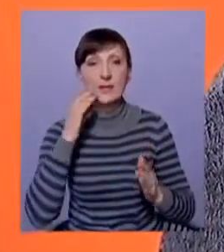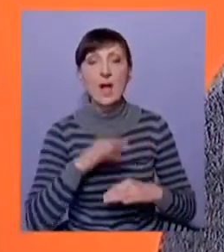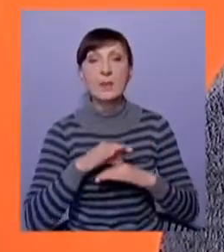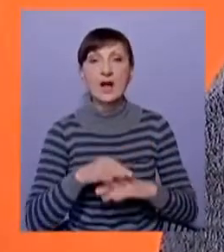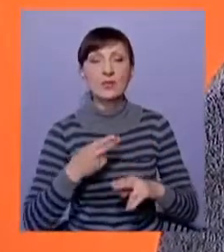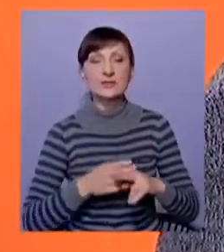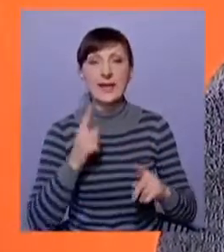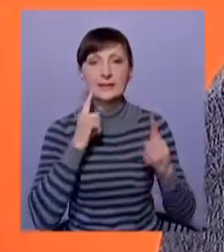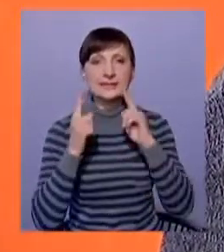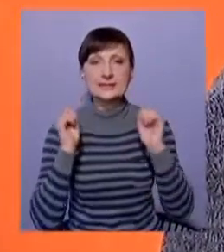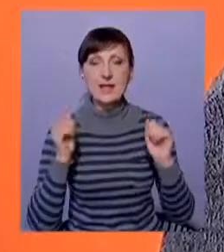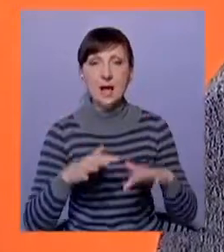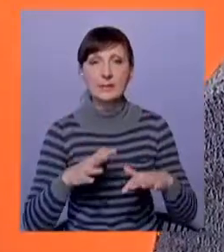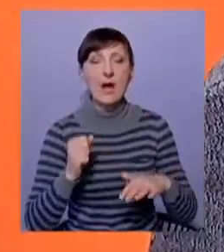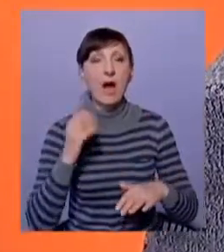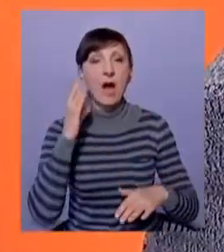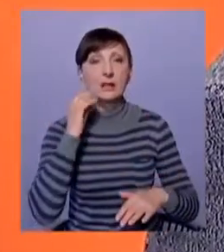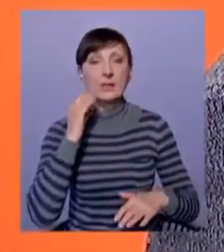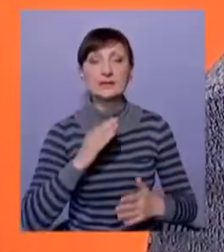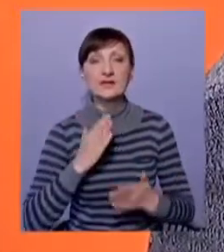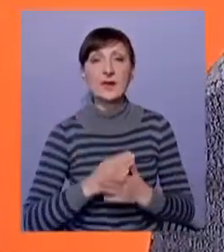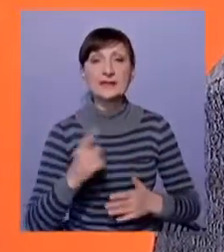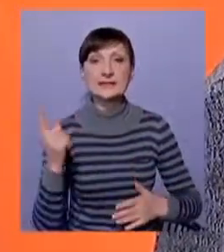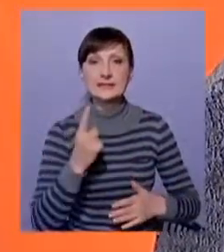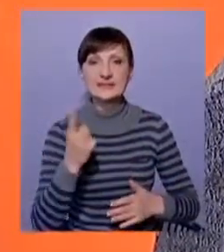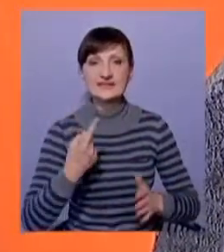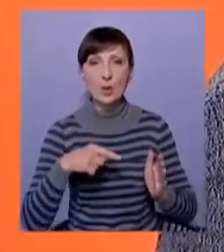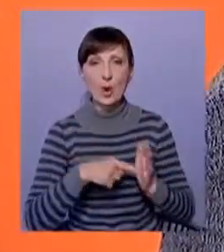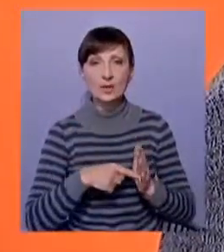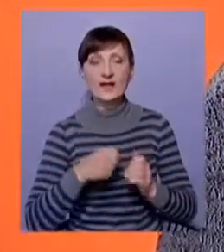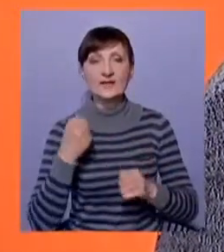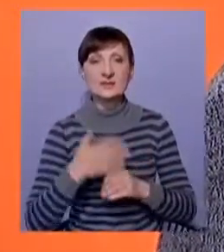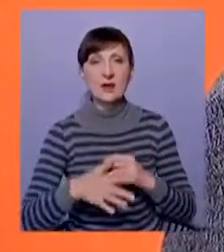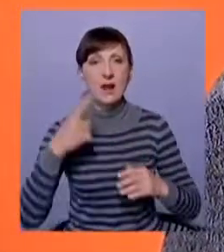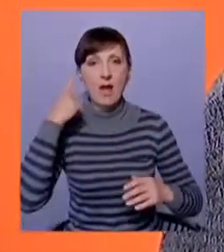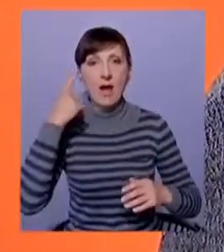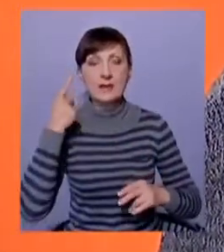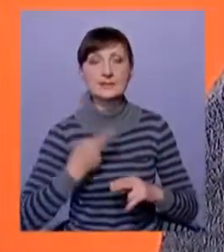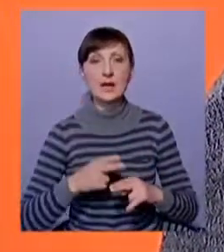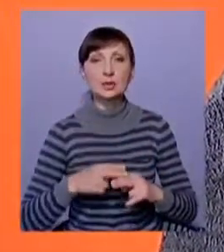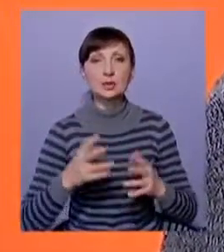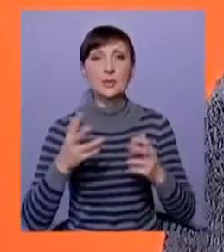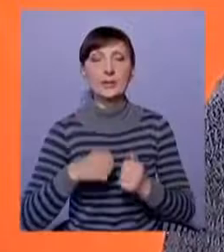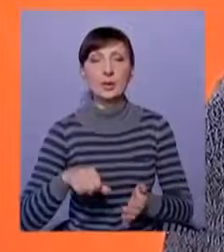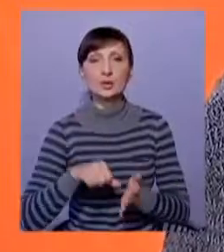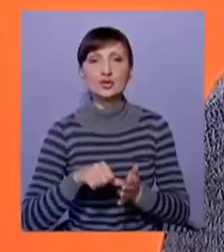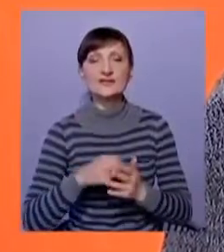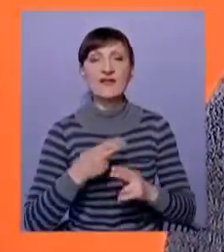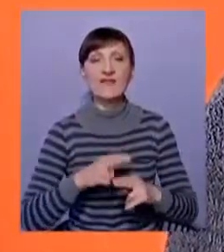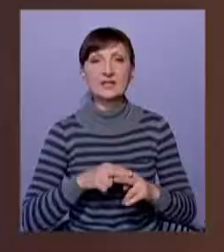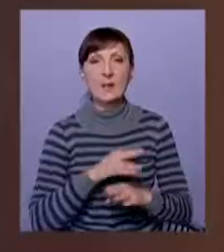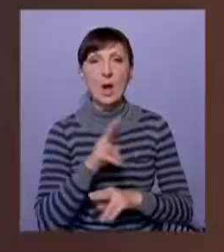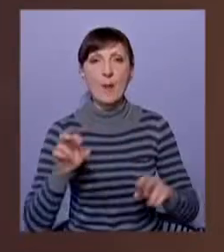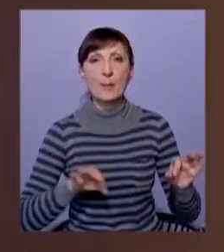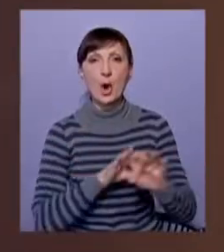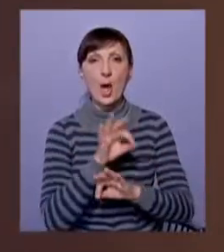данный саммит. А Алматы является единственным городом в Центральной Азии, который принял участие в данном проекте